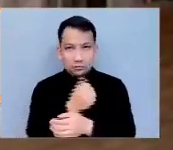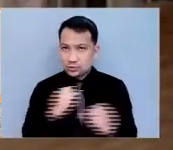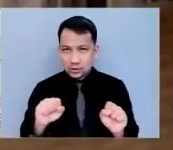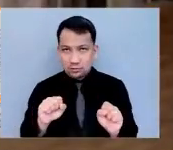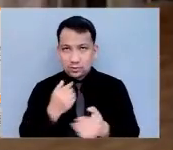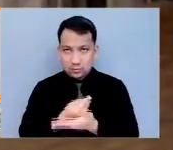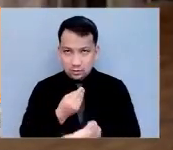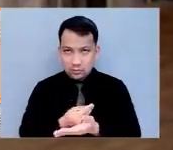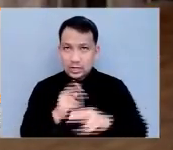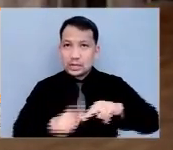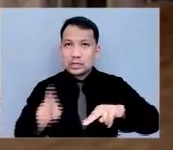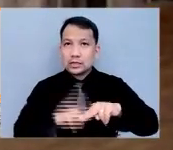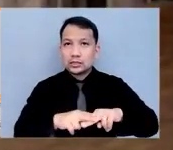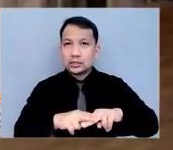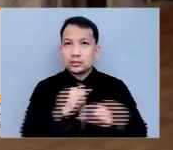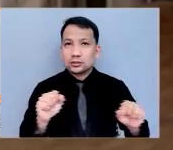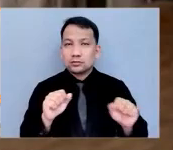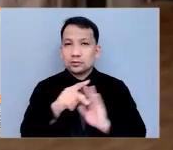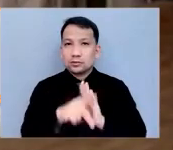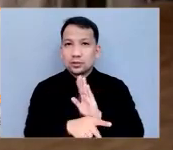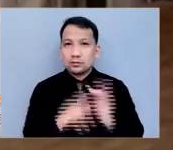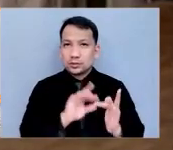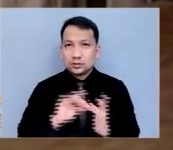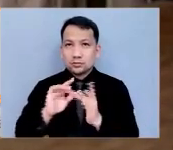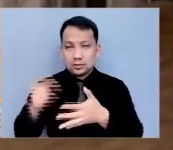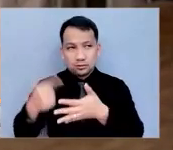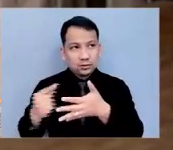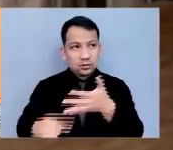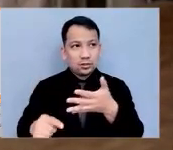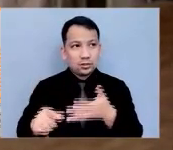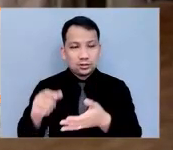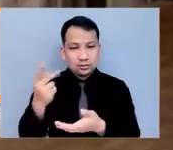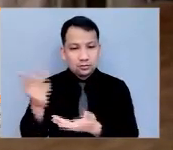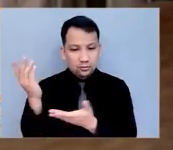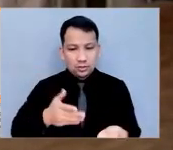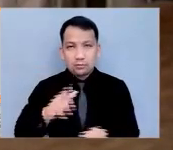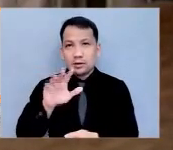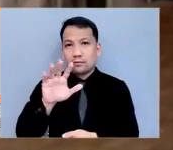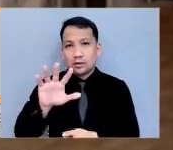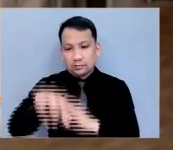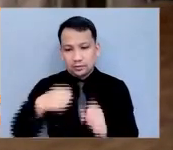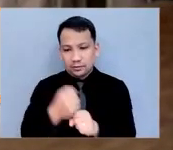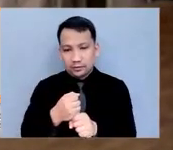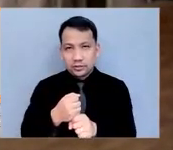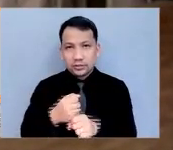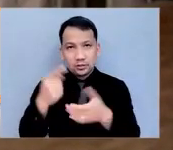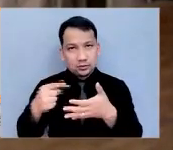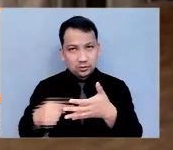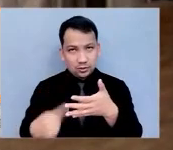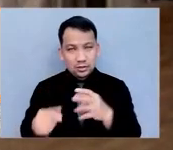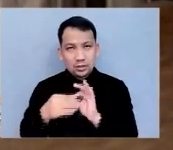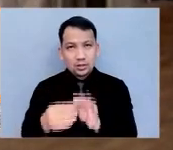din ng ilang safeguards ang Senado gaya ng special audit ng Commission on Audit kada 5 taon. Bukod pa yan sa gagawin ng internal